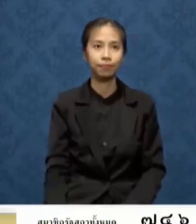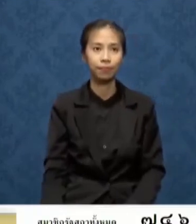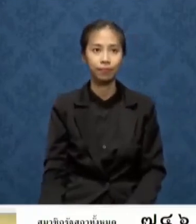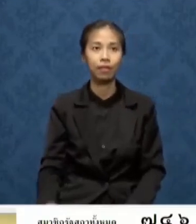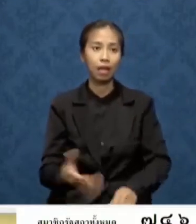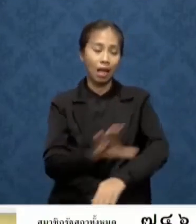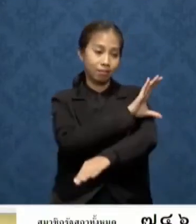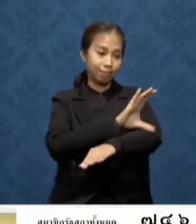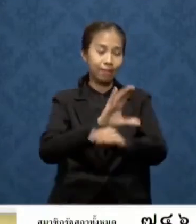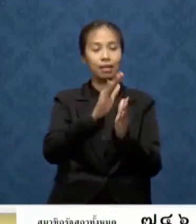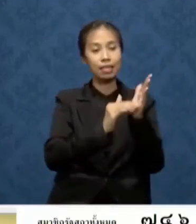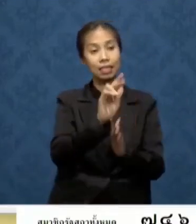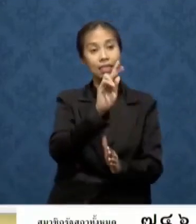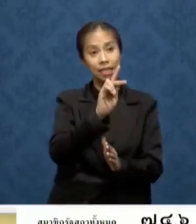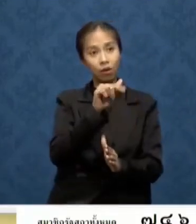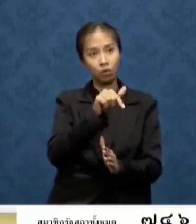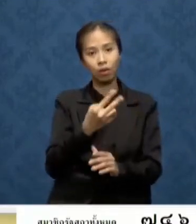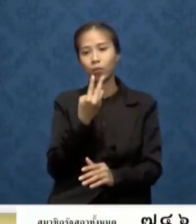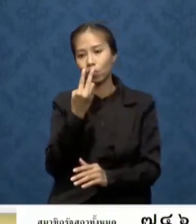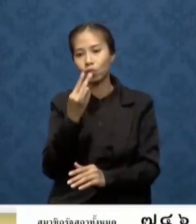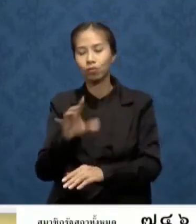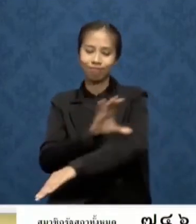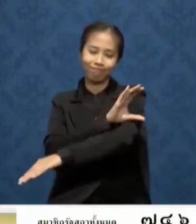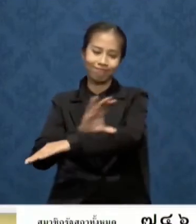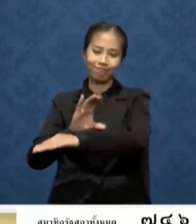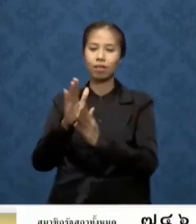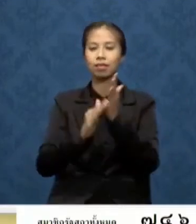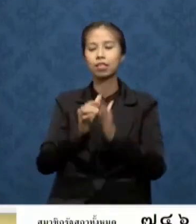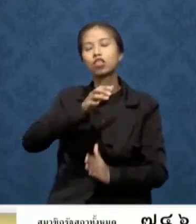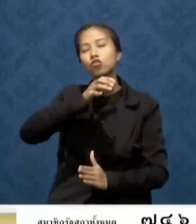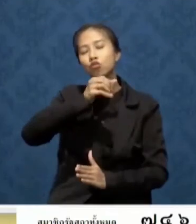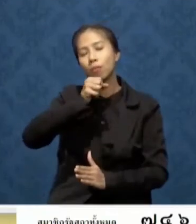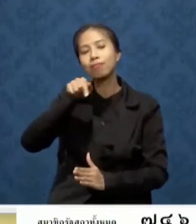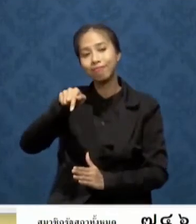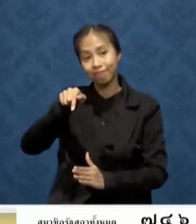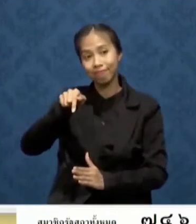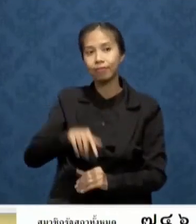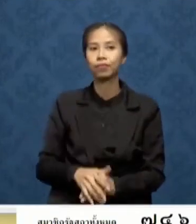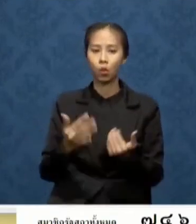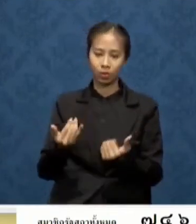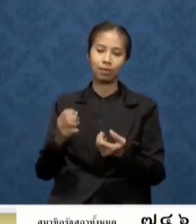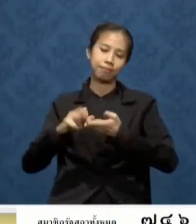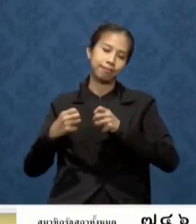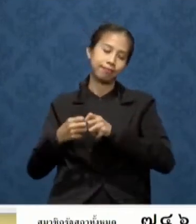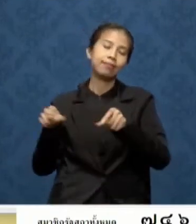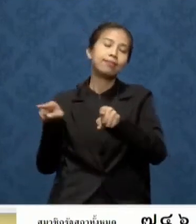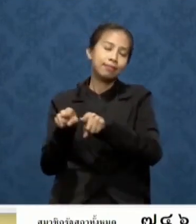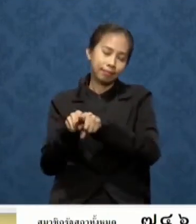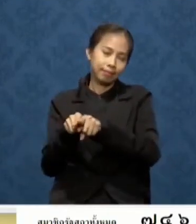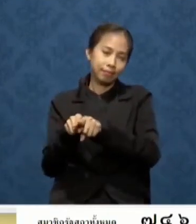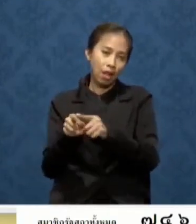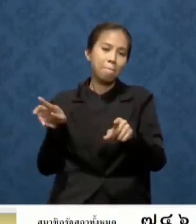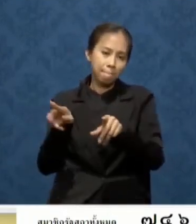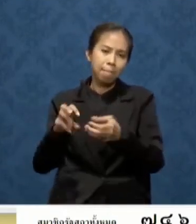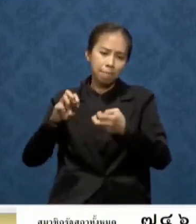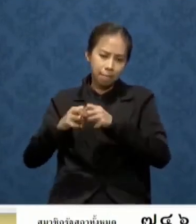นอกจากสายสีเขียวแล้วครับทปทานเรามาดูสายสีส้มอีสายหนึ่งนี่กเปอีสายทกำลงเป็ปัหาแล้ปัหาจะยิ่ง